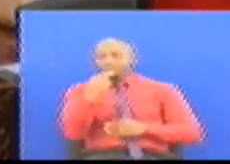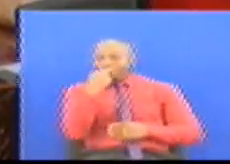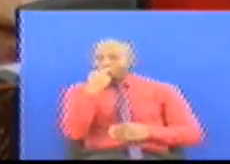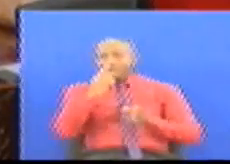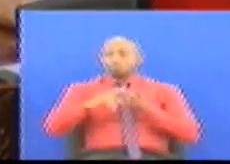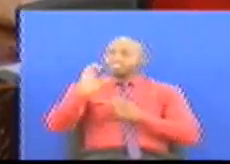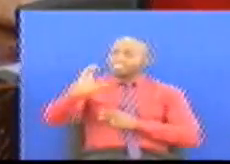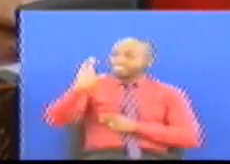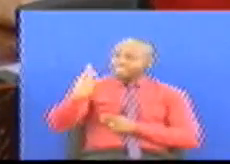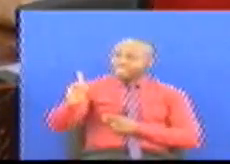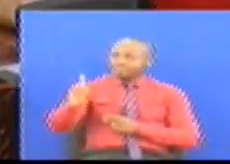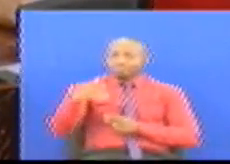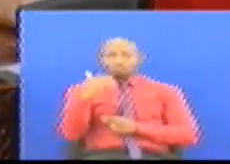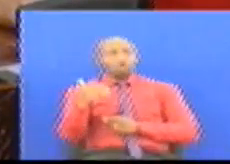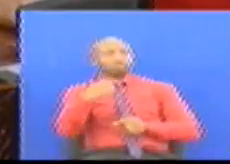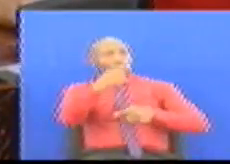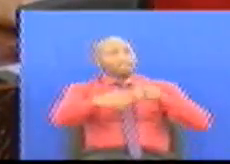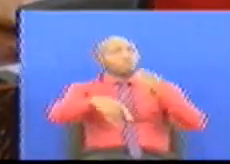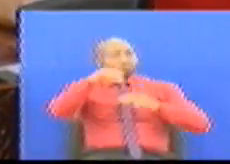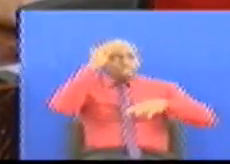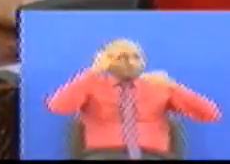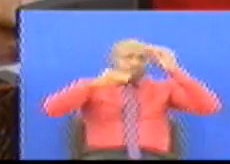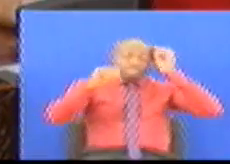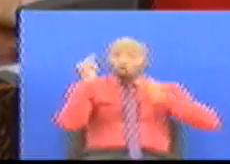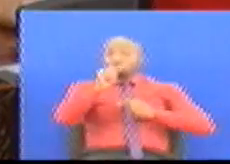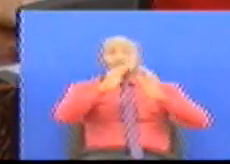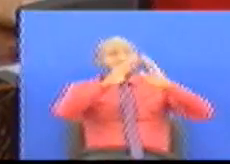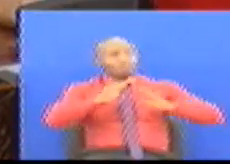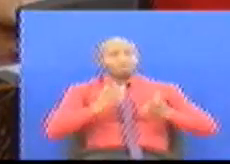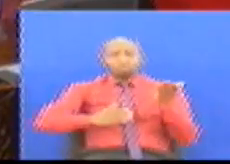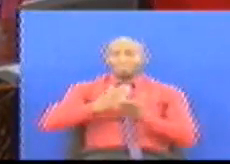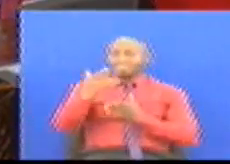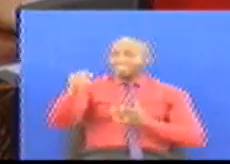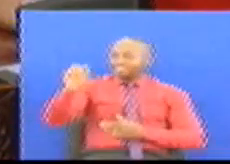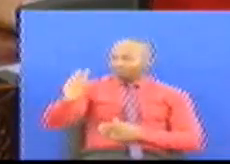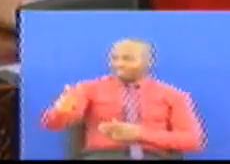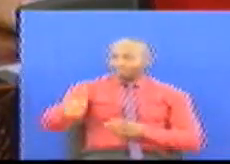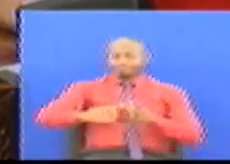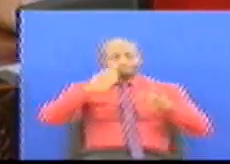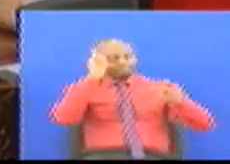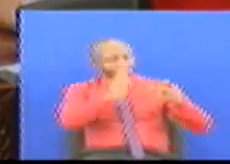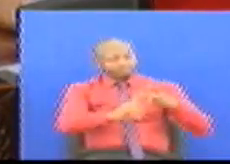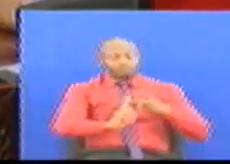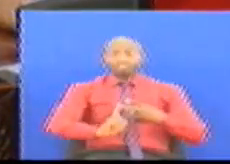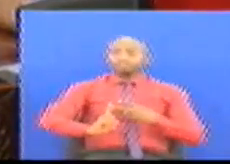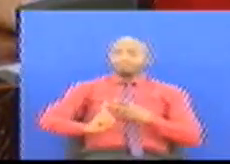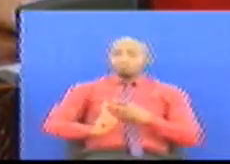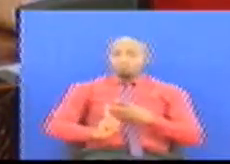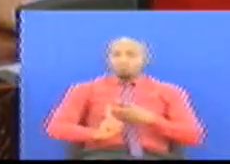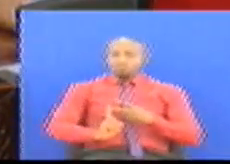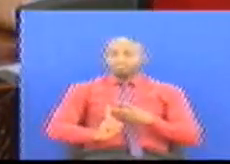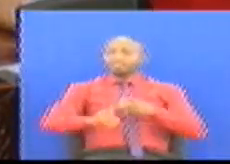CD, watoto wataendelea kujifunza majumbani kwa kupitia television. Lakini ushauri wangu mwingine